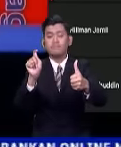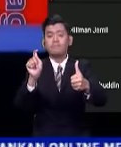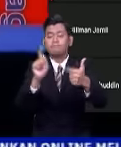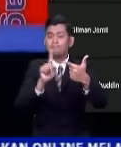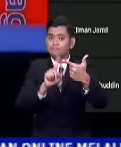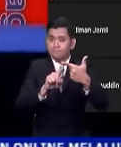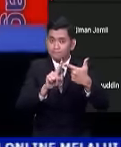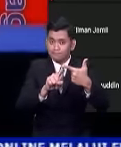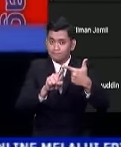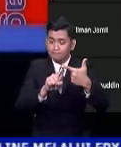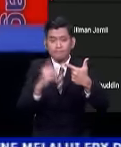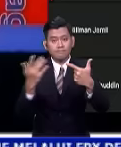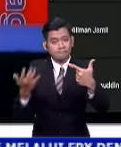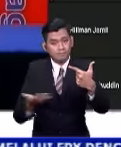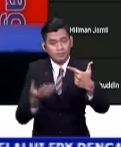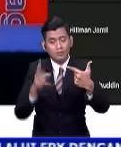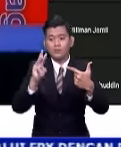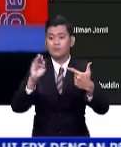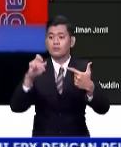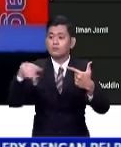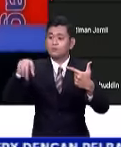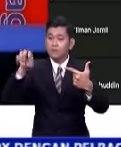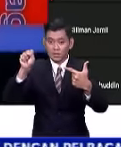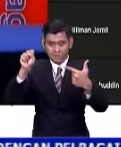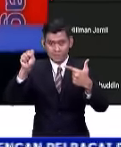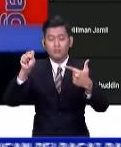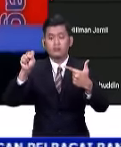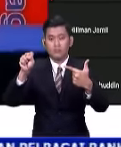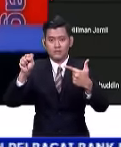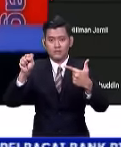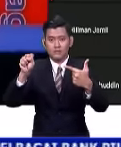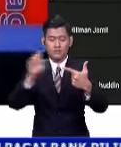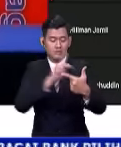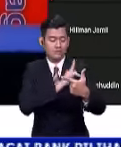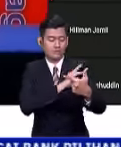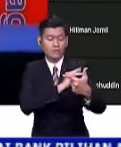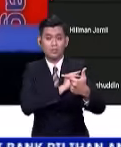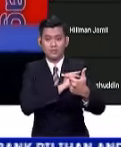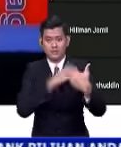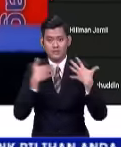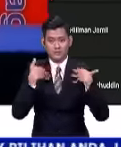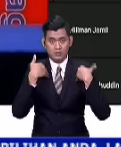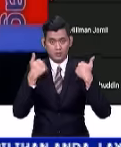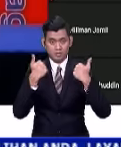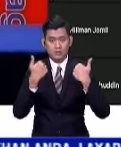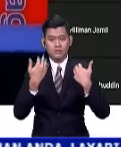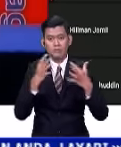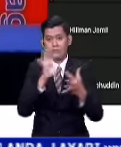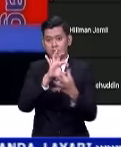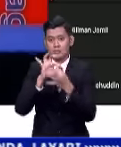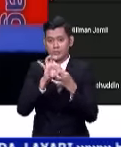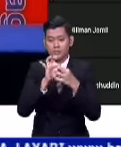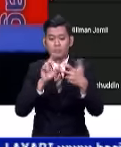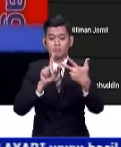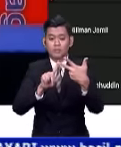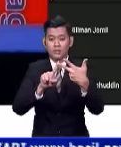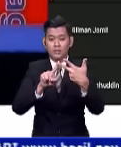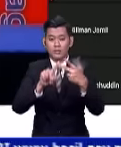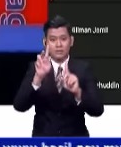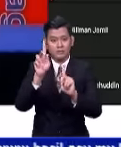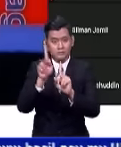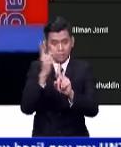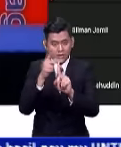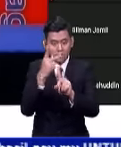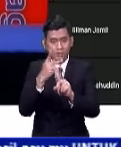di Maib bersama dengan Kementerian Kesihatan dan juga di Penang ini, kita mampu